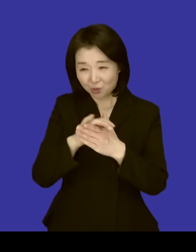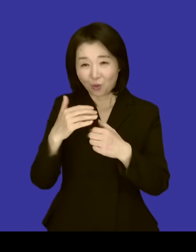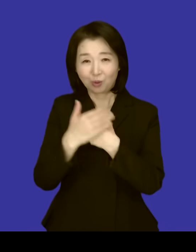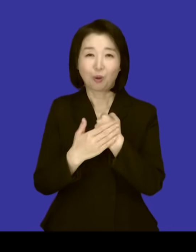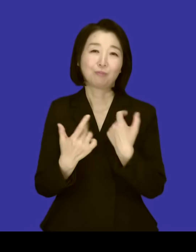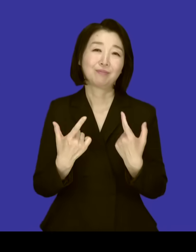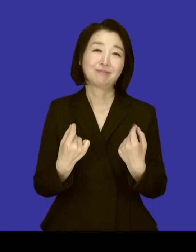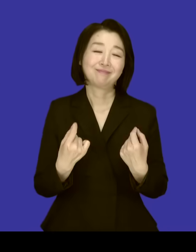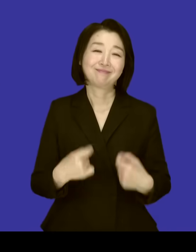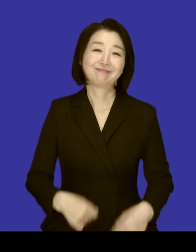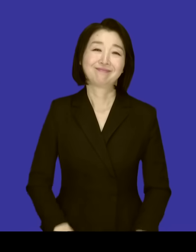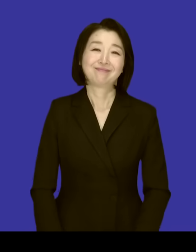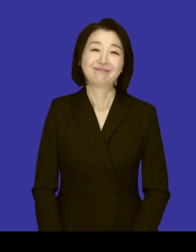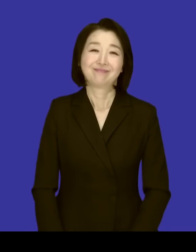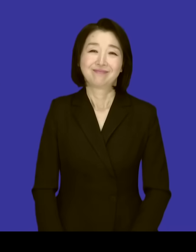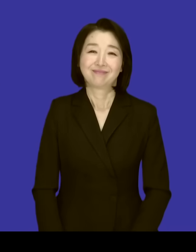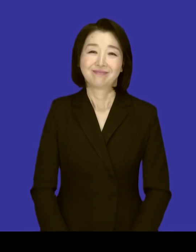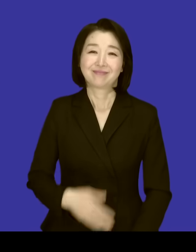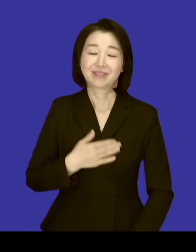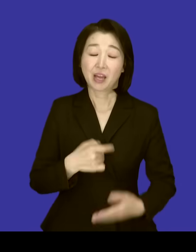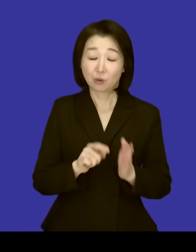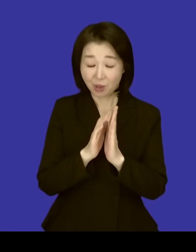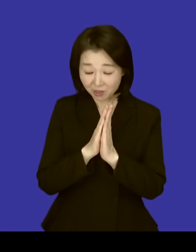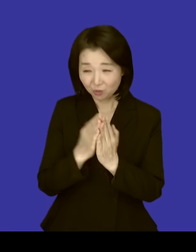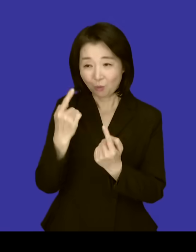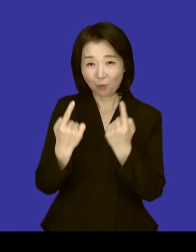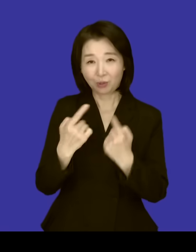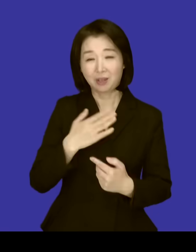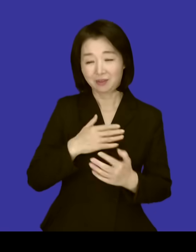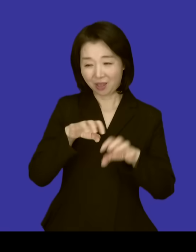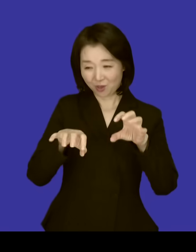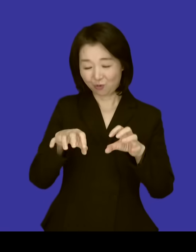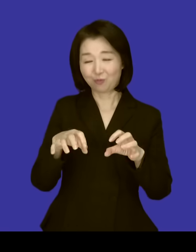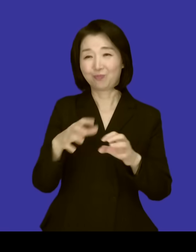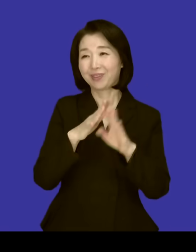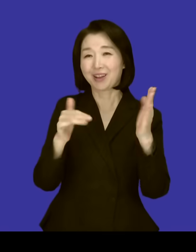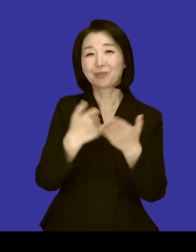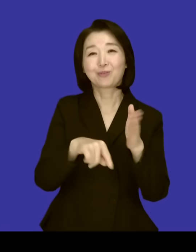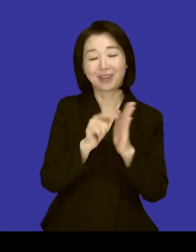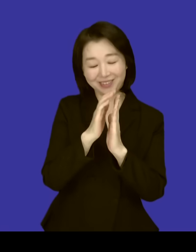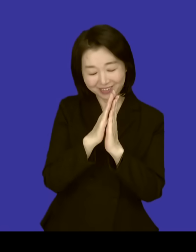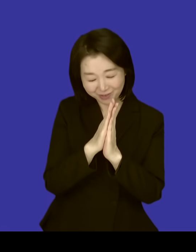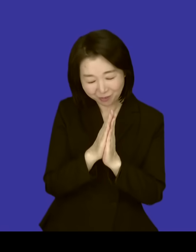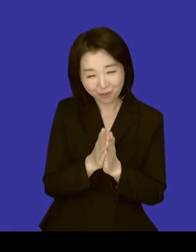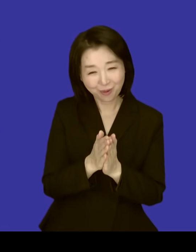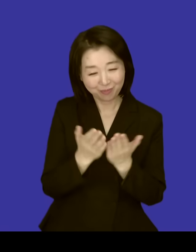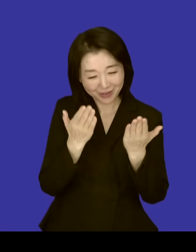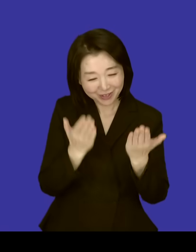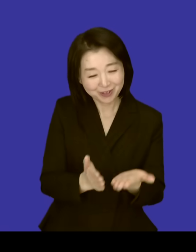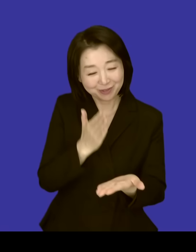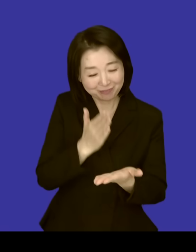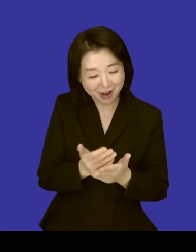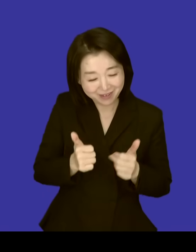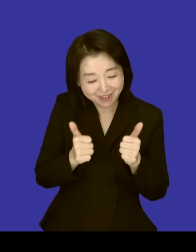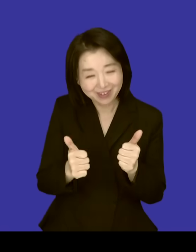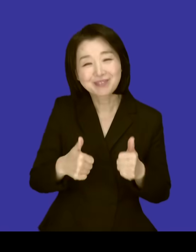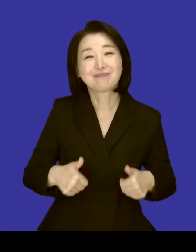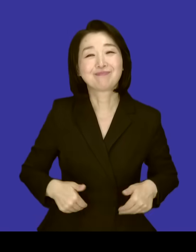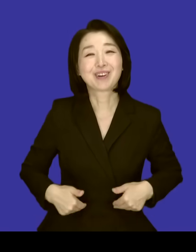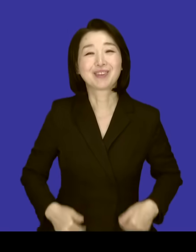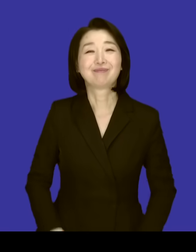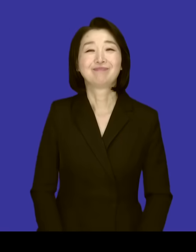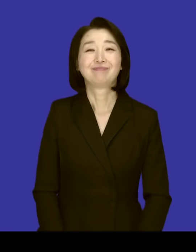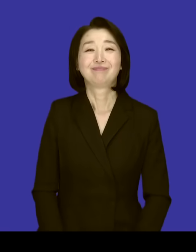때문이 아니었을까? 그래서 나를 위한 기도보다도 또 내 이웃들, 가족들 위한 기도도 쉬지 말아야 되겠다라는 생각도 많이